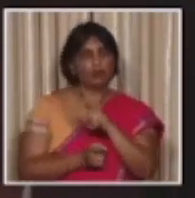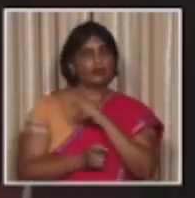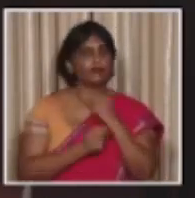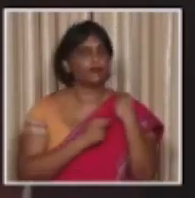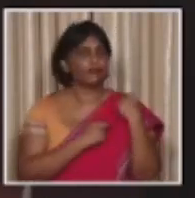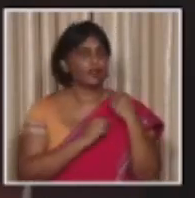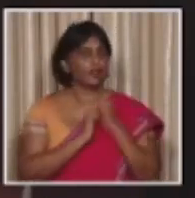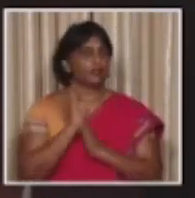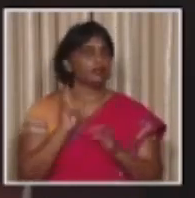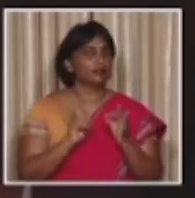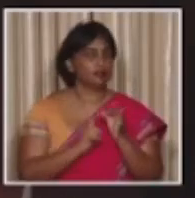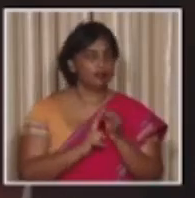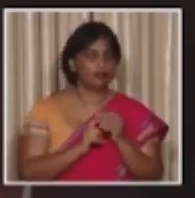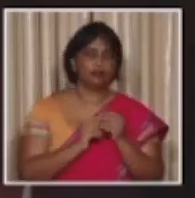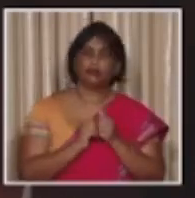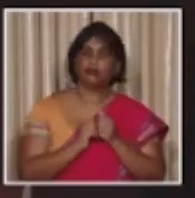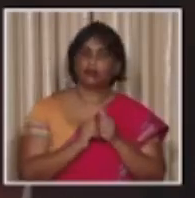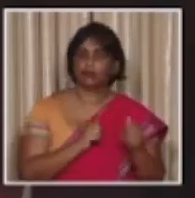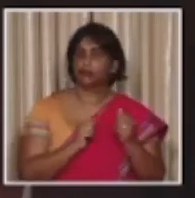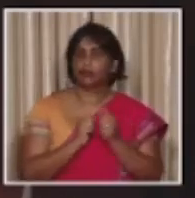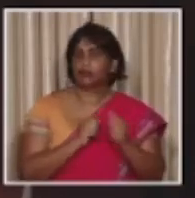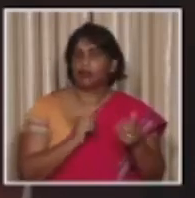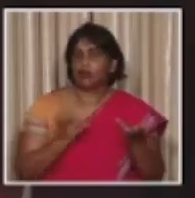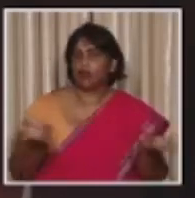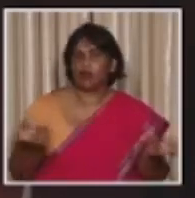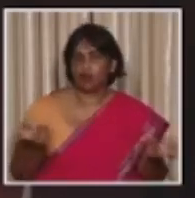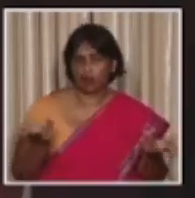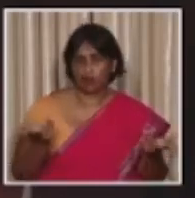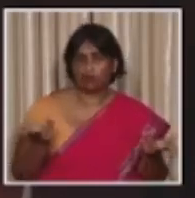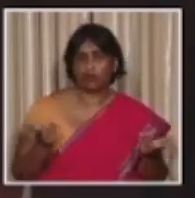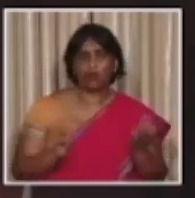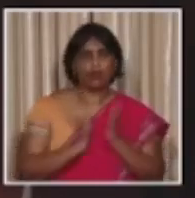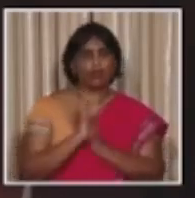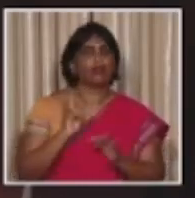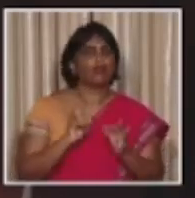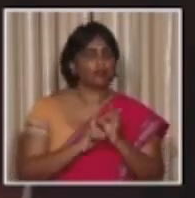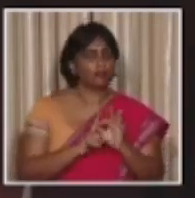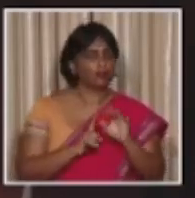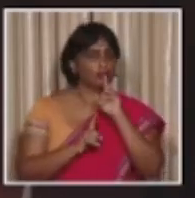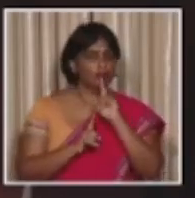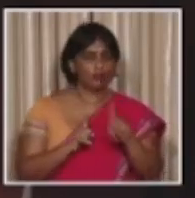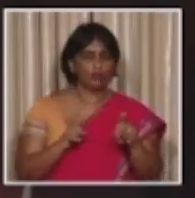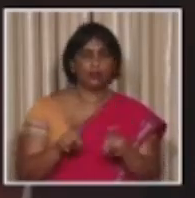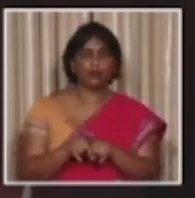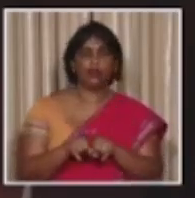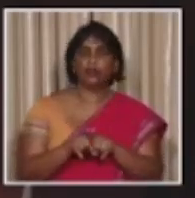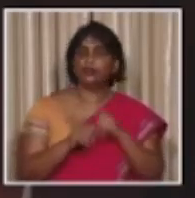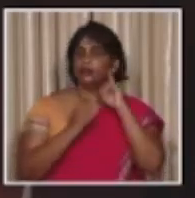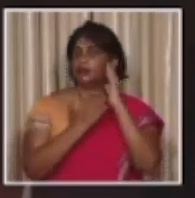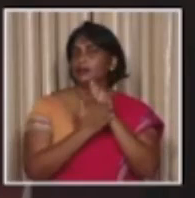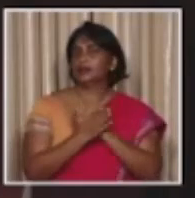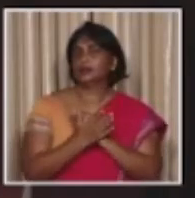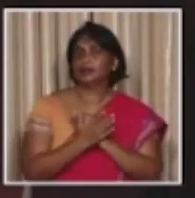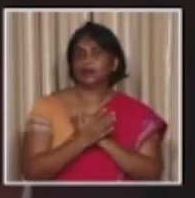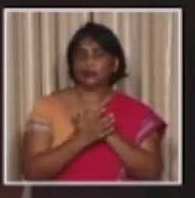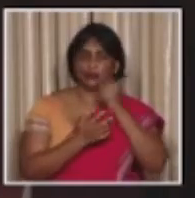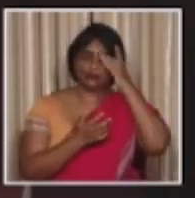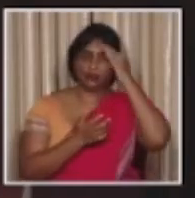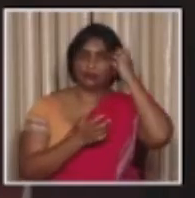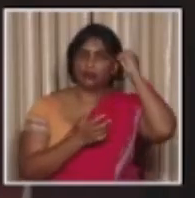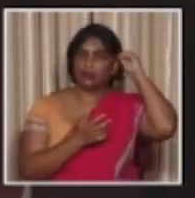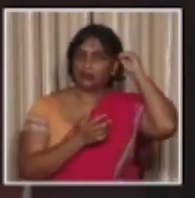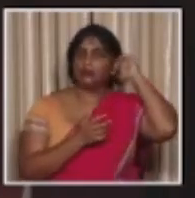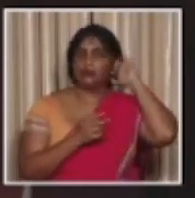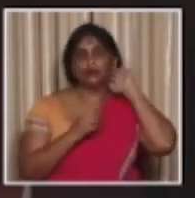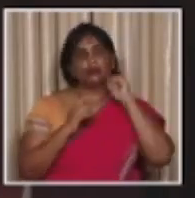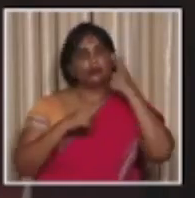භාර ඇමතිවරයාගෙන් මොකක්ද මේ සිද්ධ වෙන්නේ කියලා. ඇමතිවරයා කියලා තියෙනවා මට නම් කරන්න දෙයක් නැහැ, මට මේක